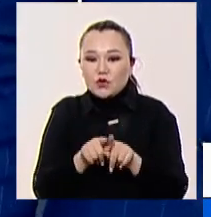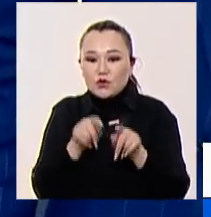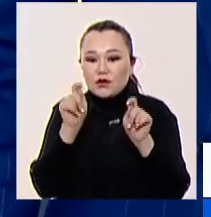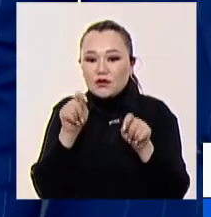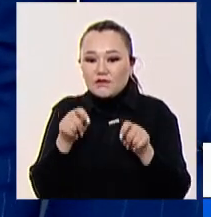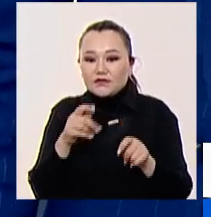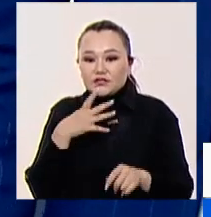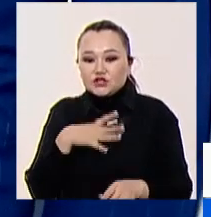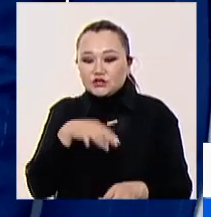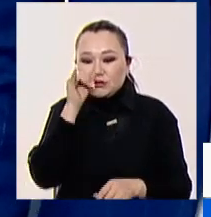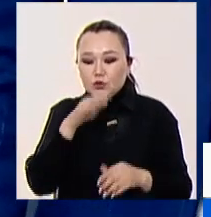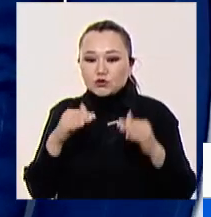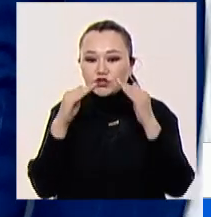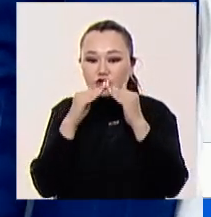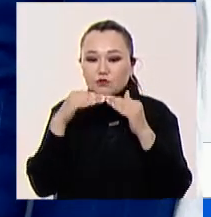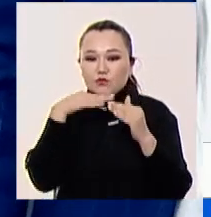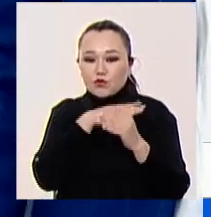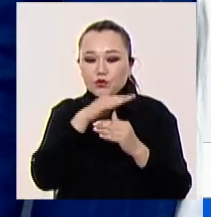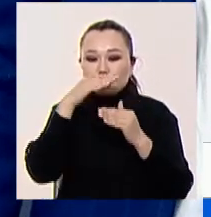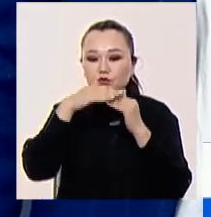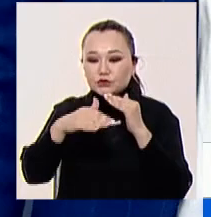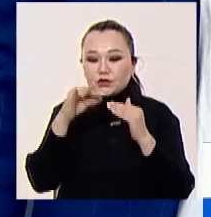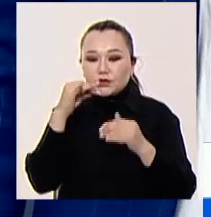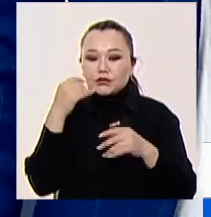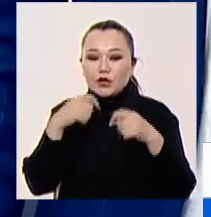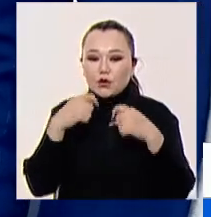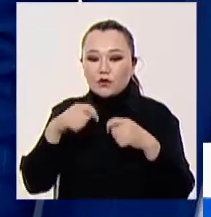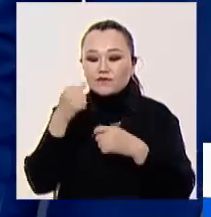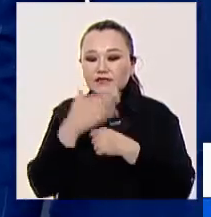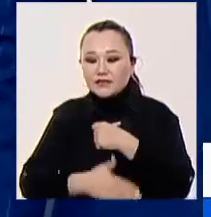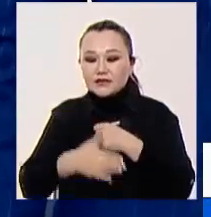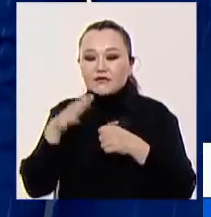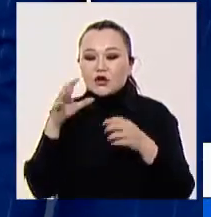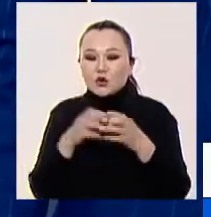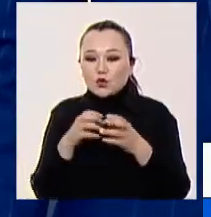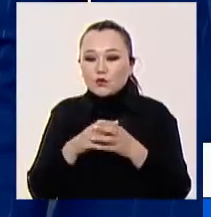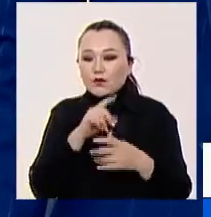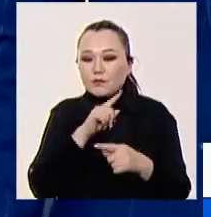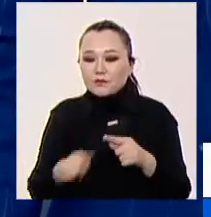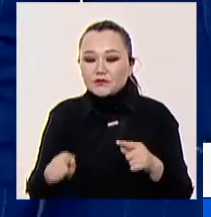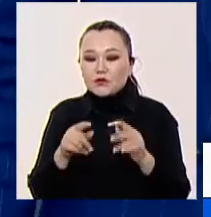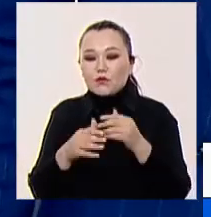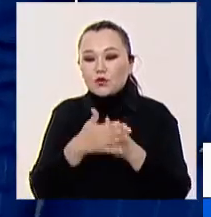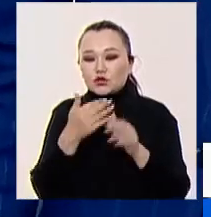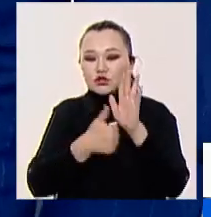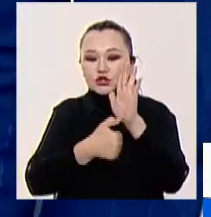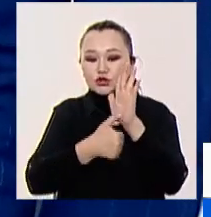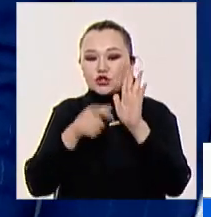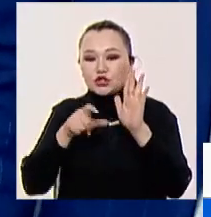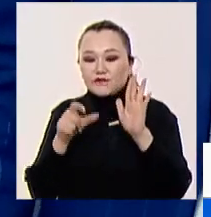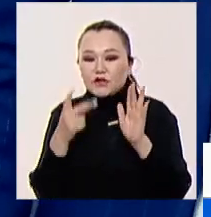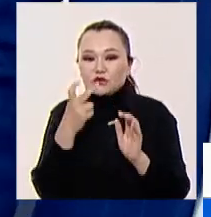ливень не выдержали и крыши многих жилых домов и торговых центров. Мобильные группы в составе более 600